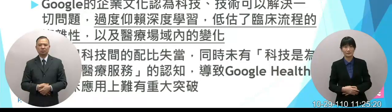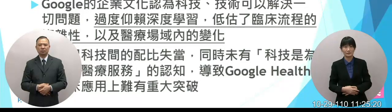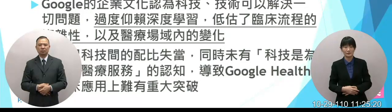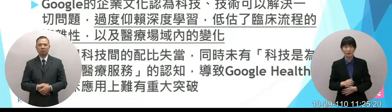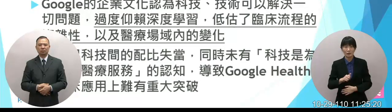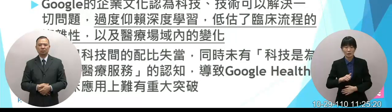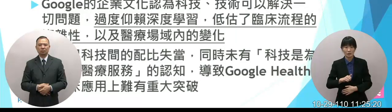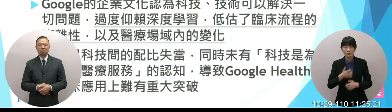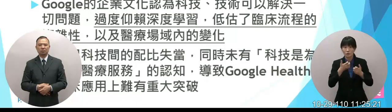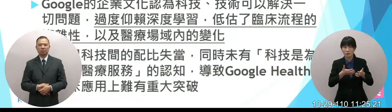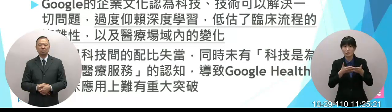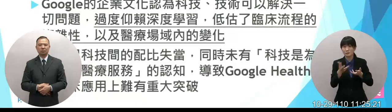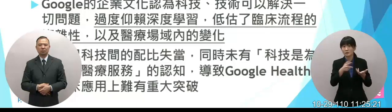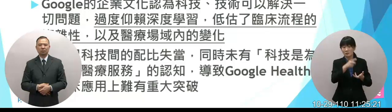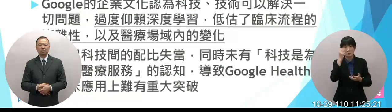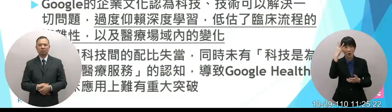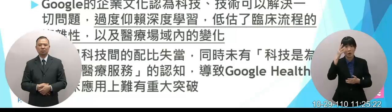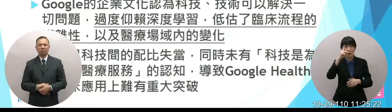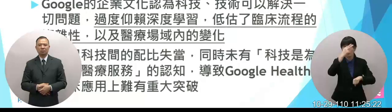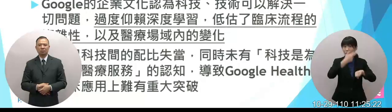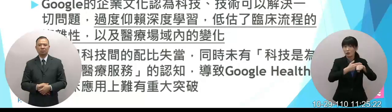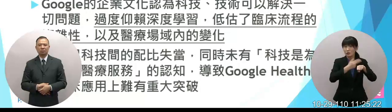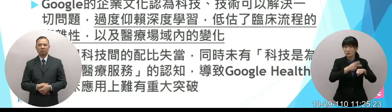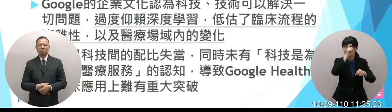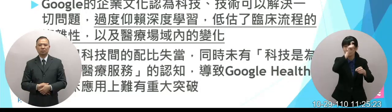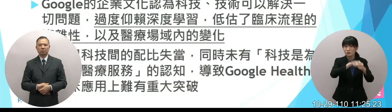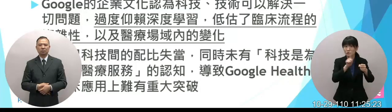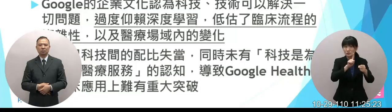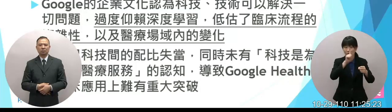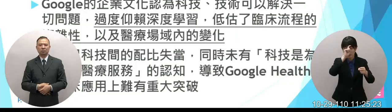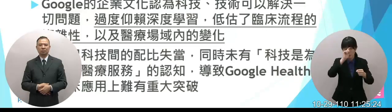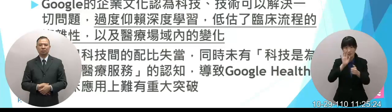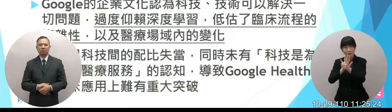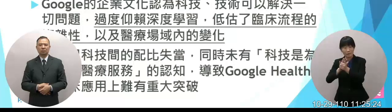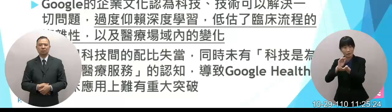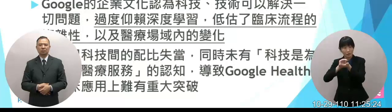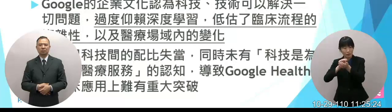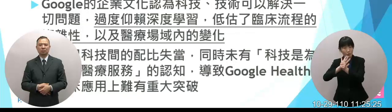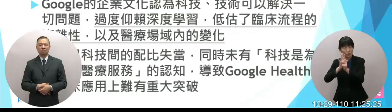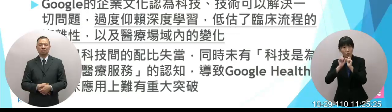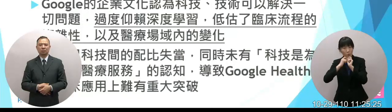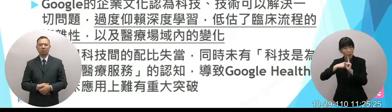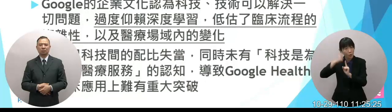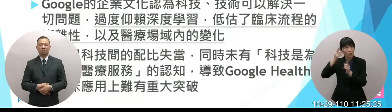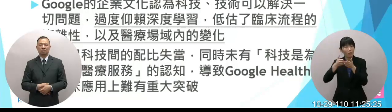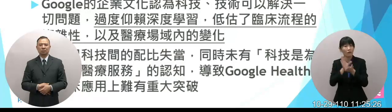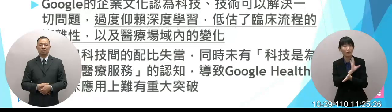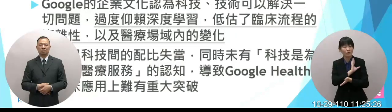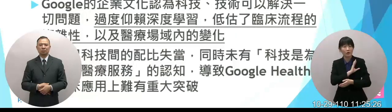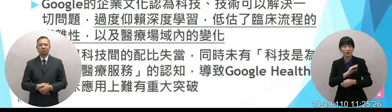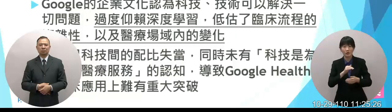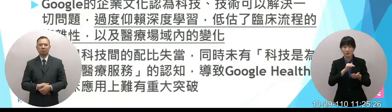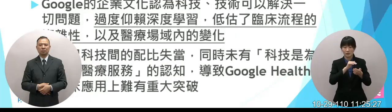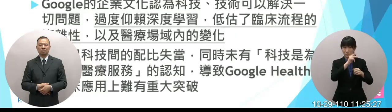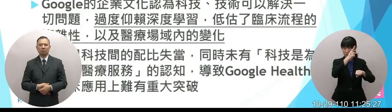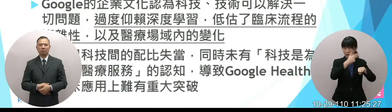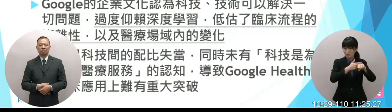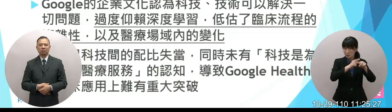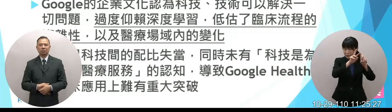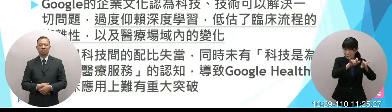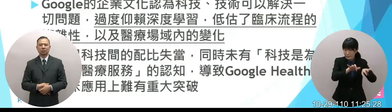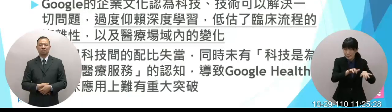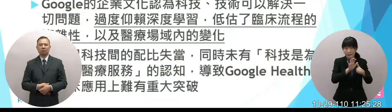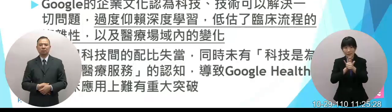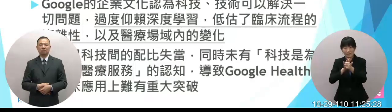话：科技是为了优化医疗服务，科技是为了优化医疗服务的